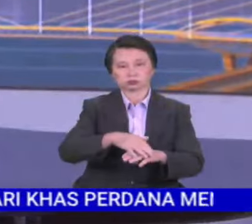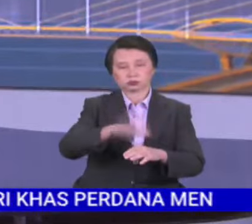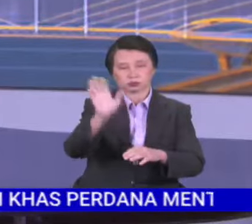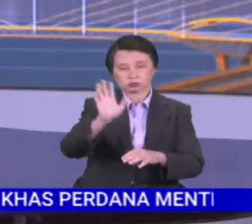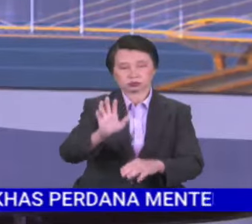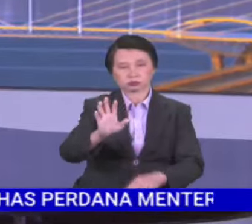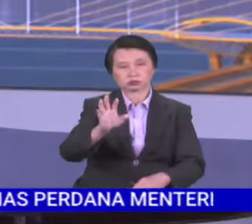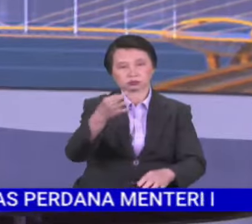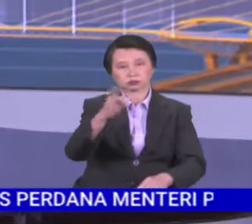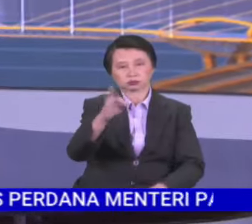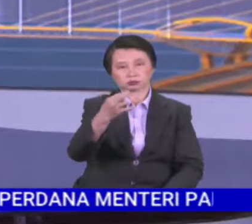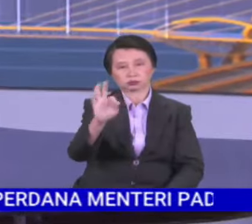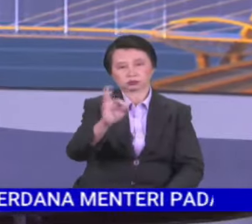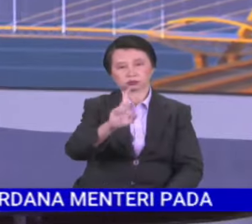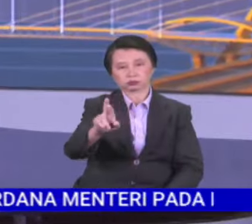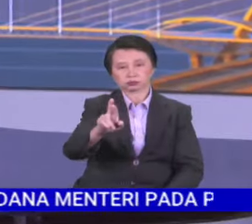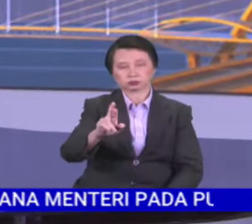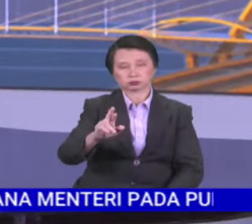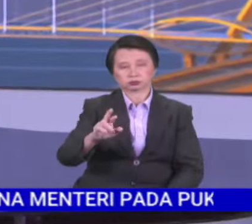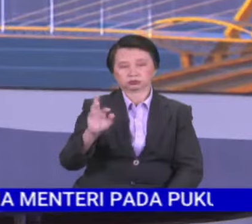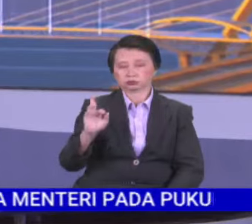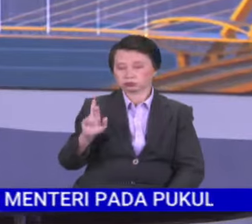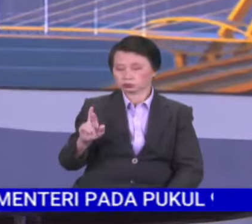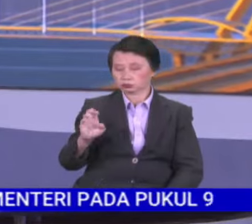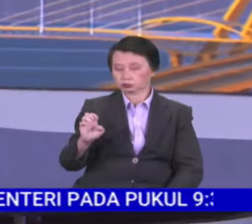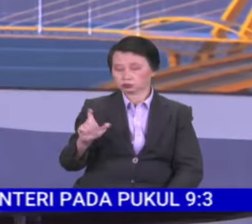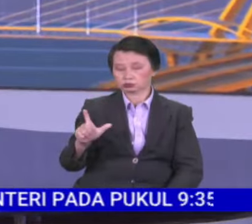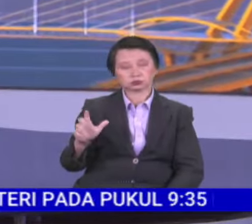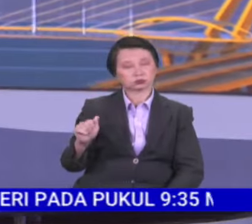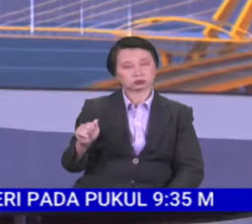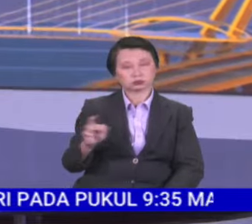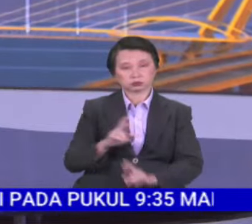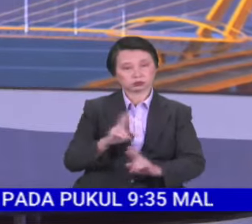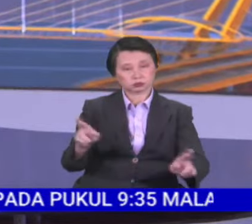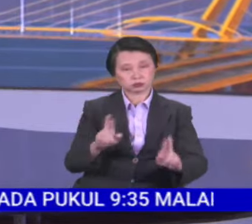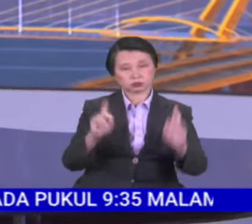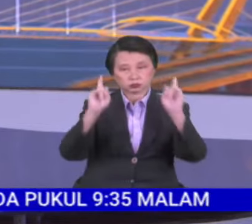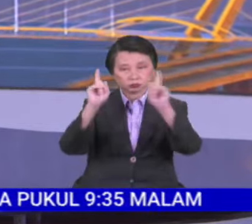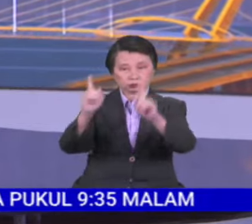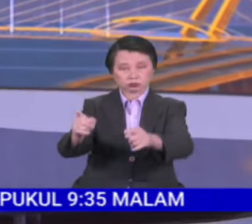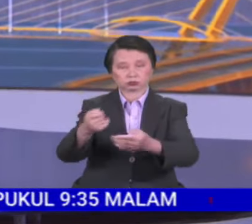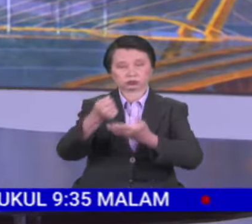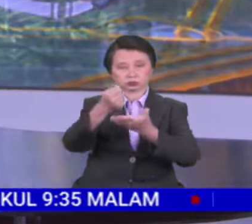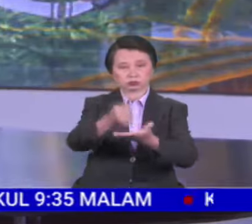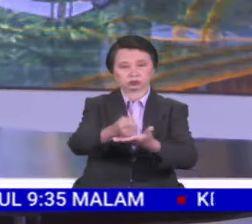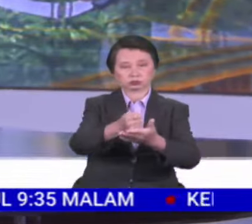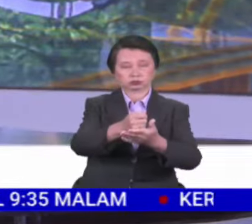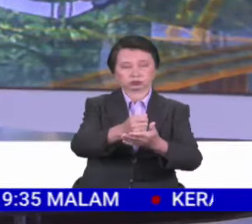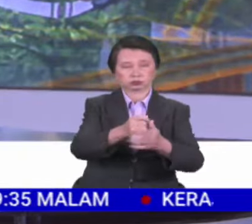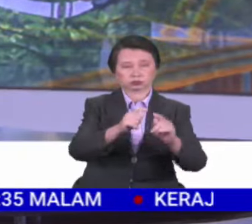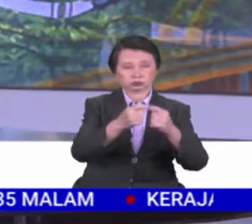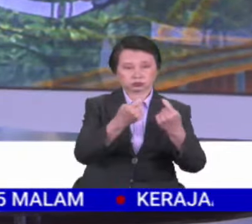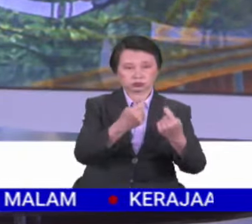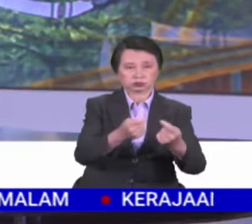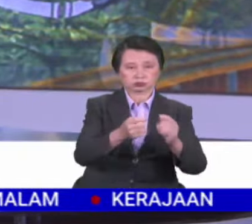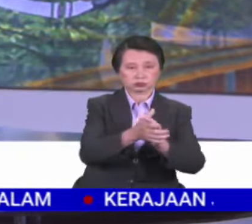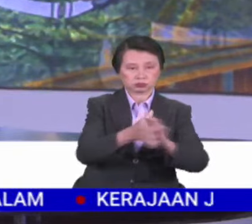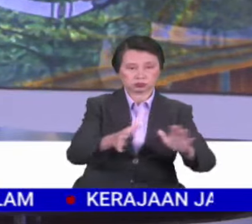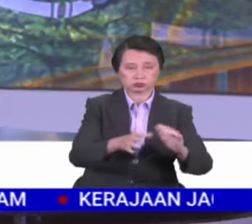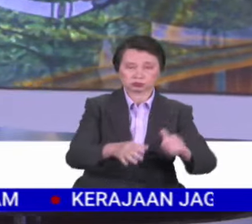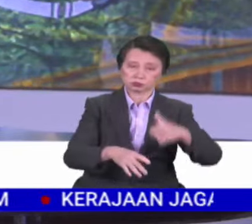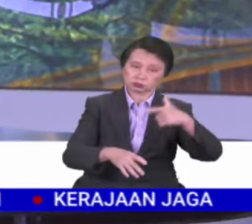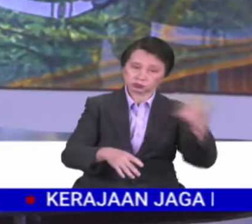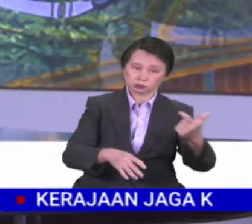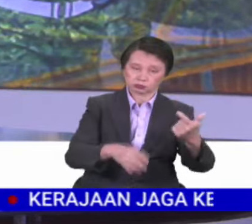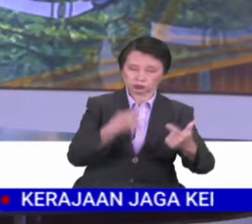Lebih 19,000 anggota rela seluruh negara sedia digerakkan bagi membantu pasukan keselamatan lain dalam